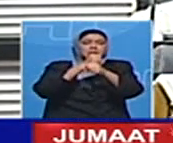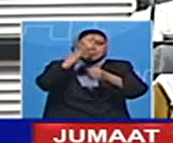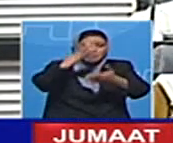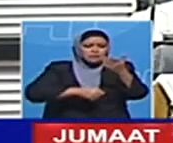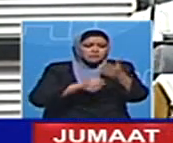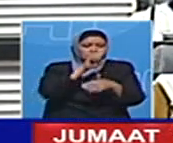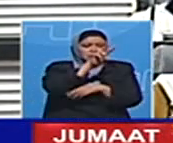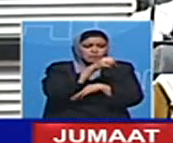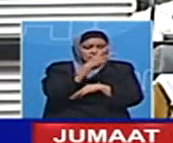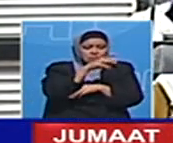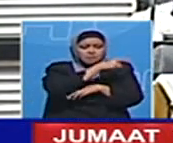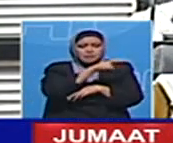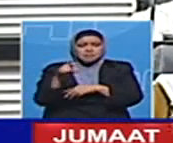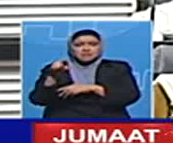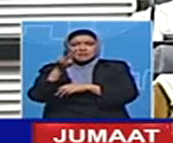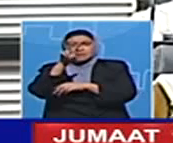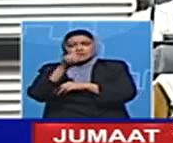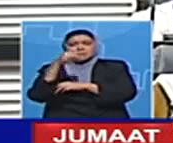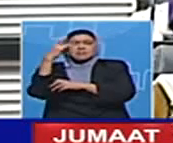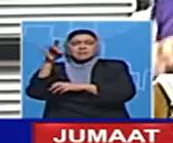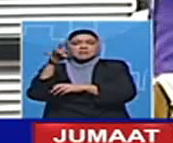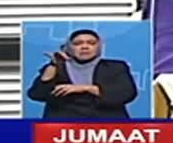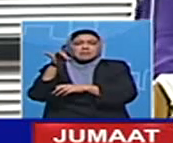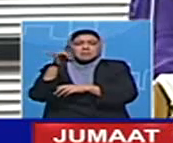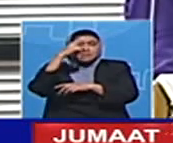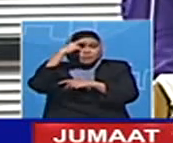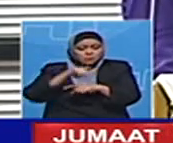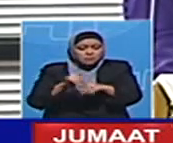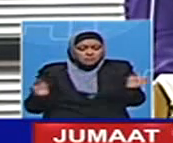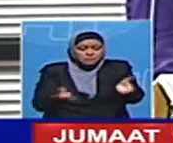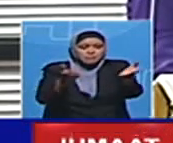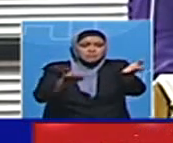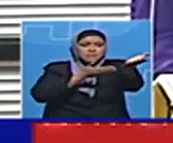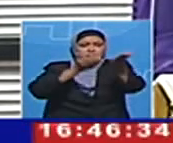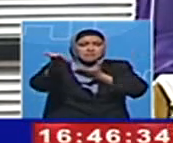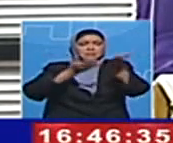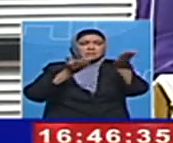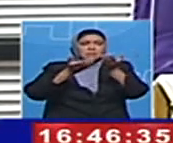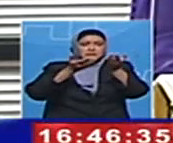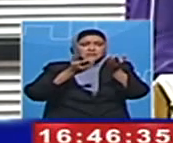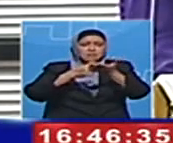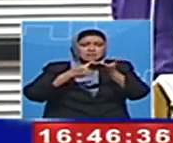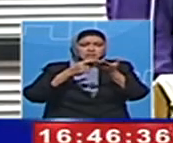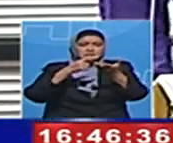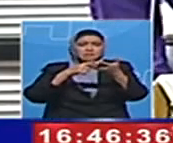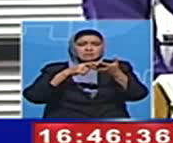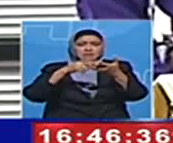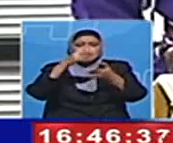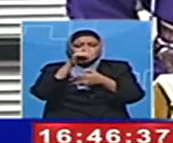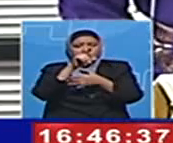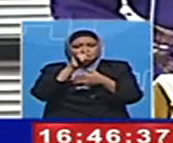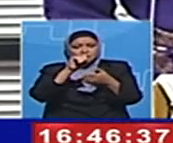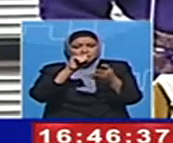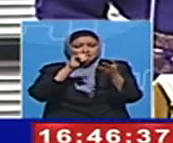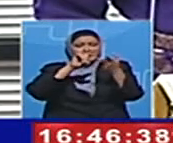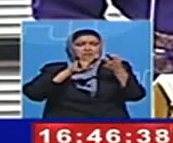2016 hingga 2018 bagi menggalakkan perkhidmatan penilaian dan pematuhan piawaian